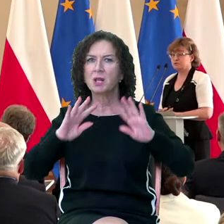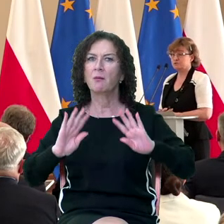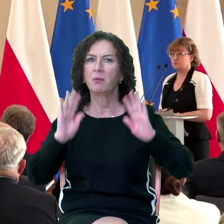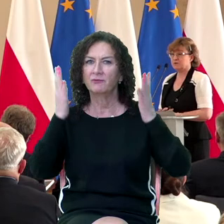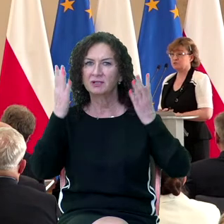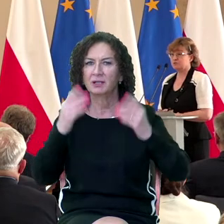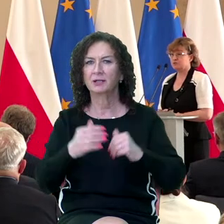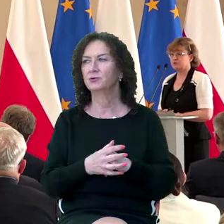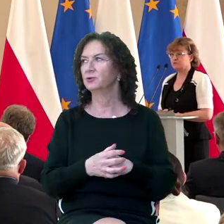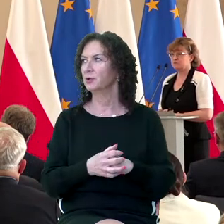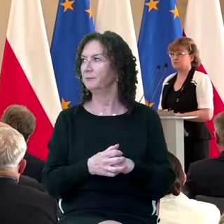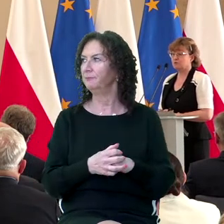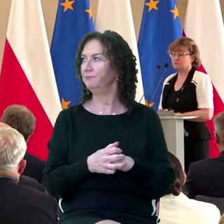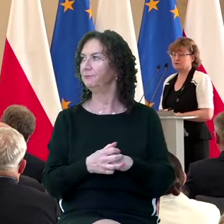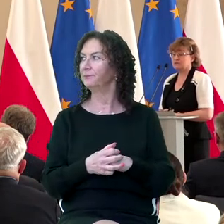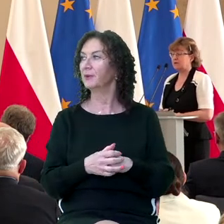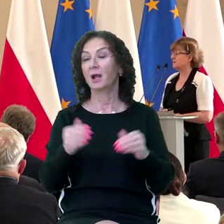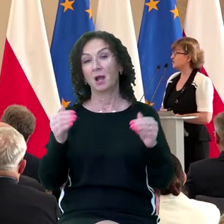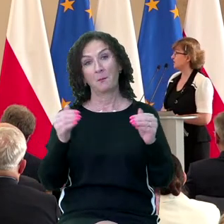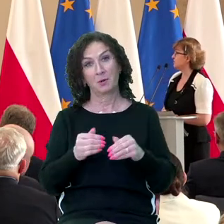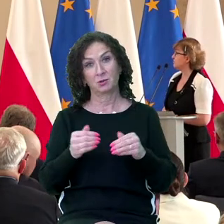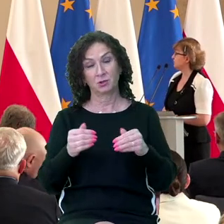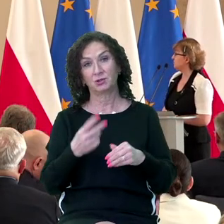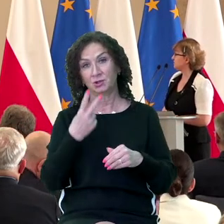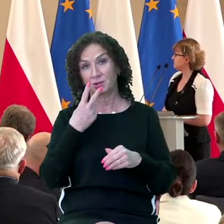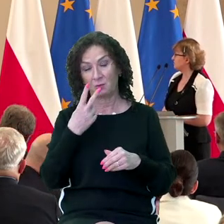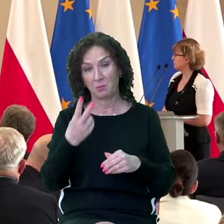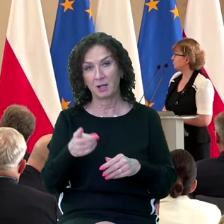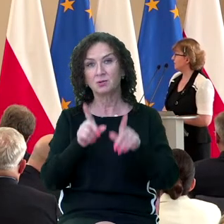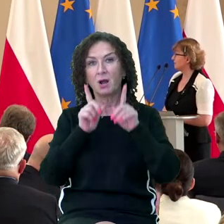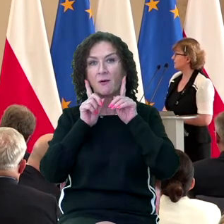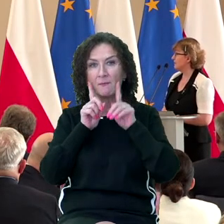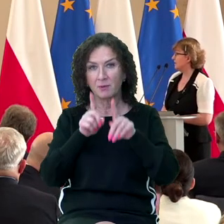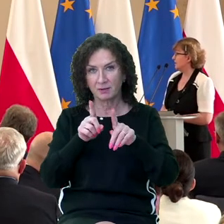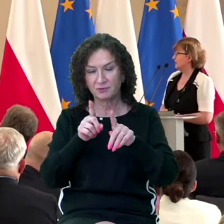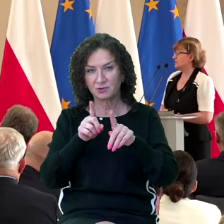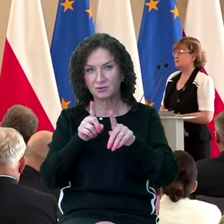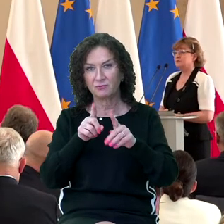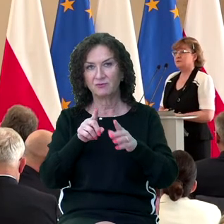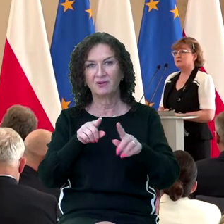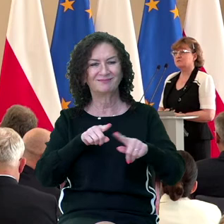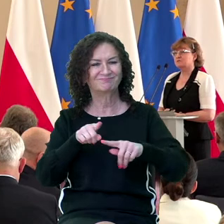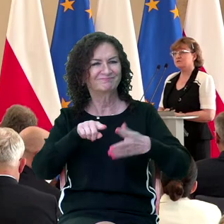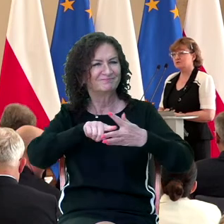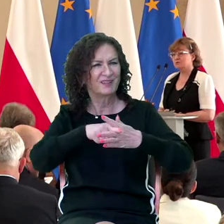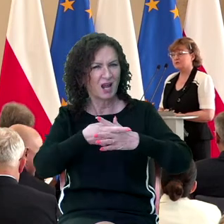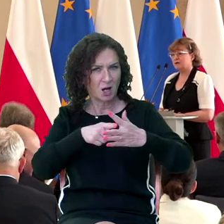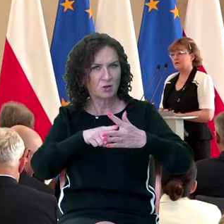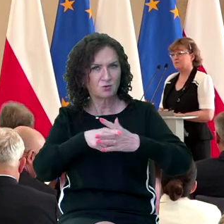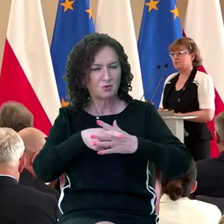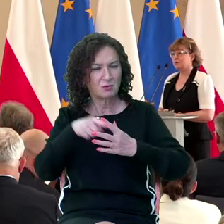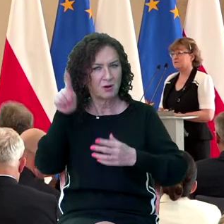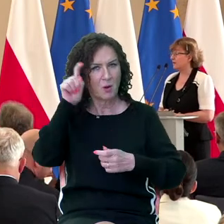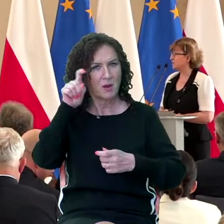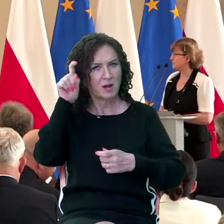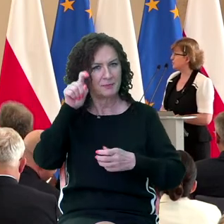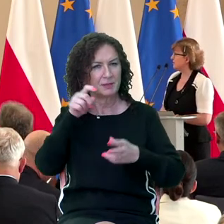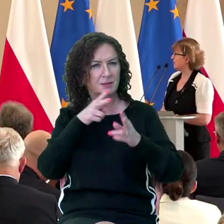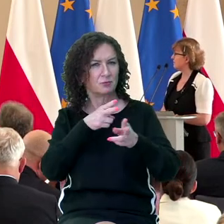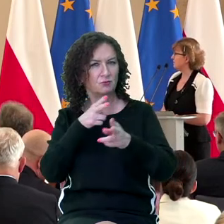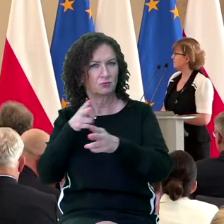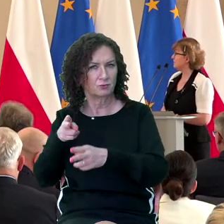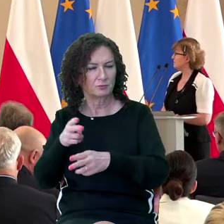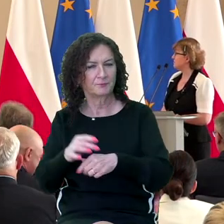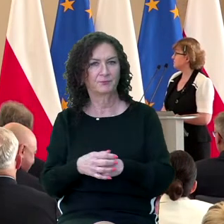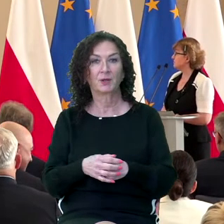możecie zobaczyć oryginalne ślady po niemieckich kulach. Więc historia była tragiczna